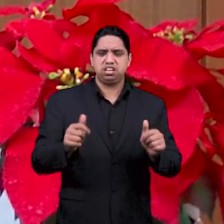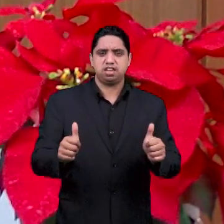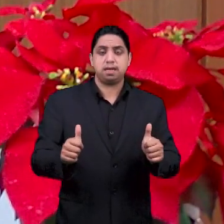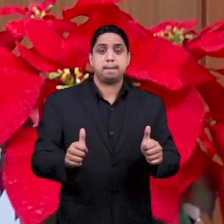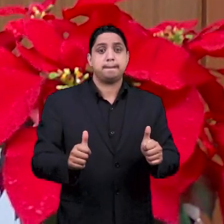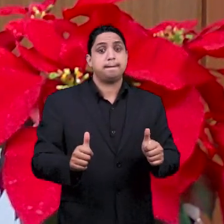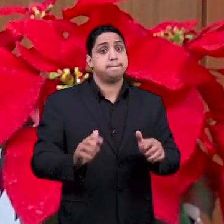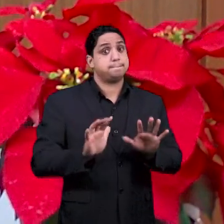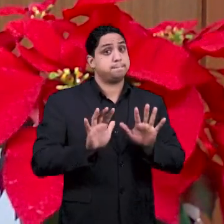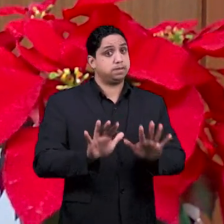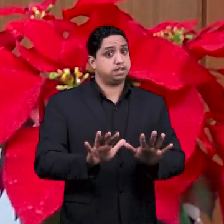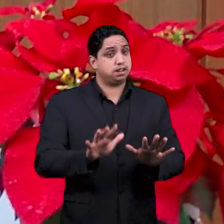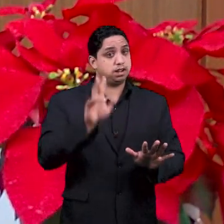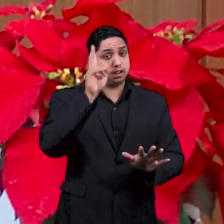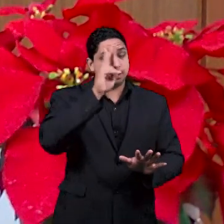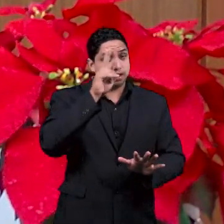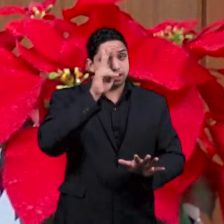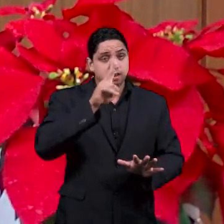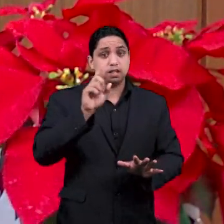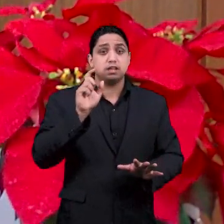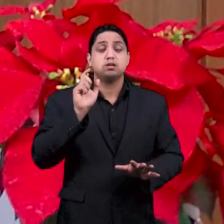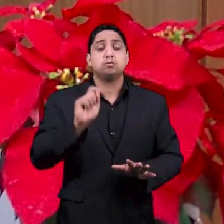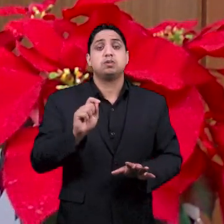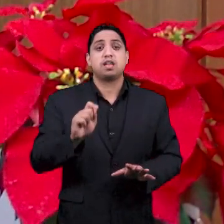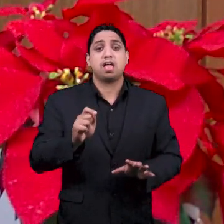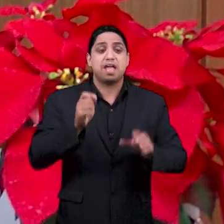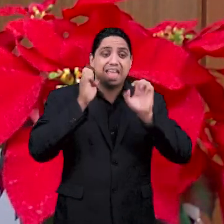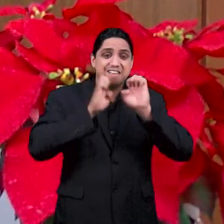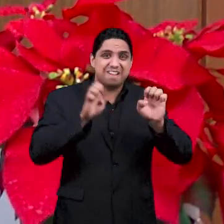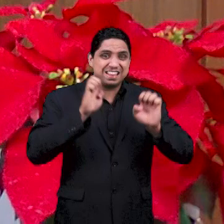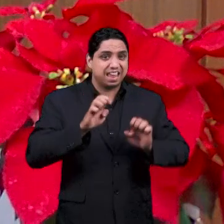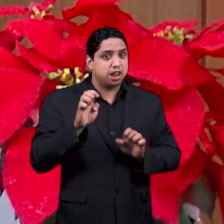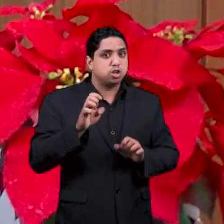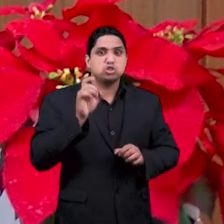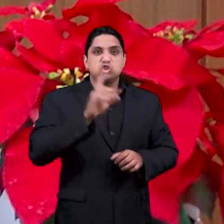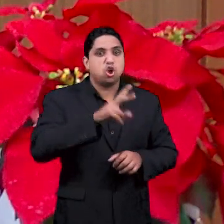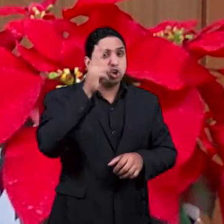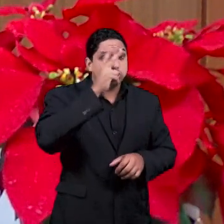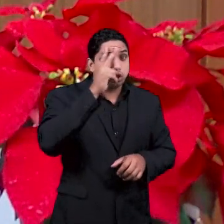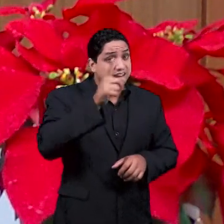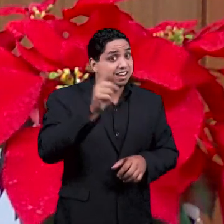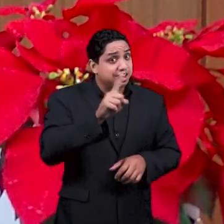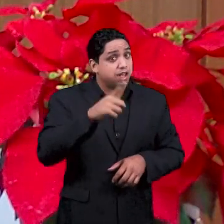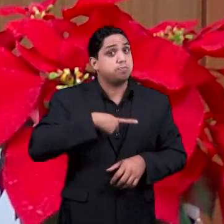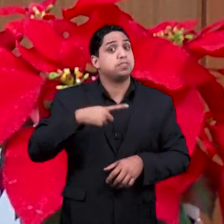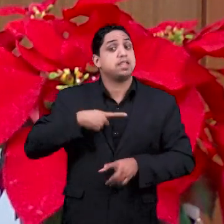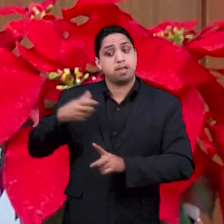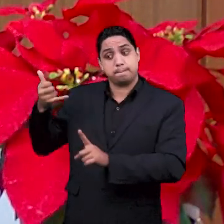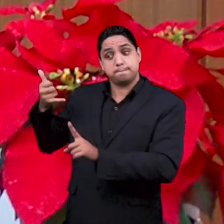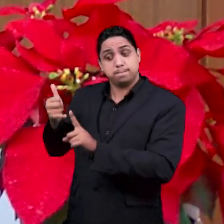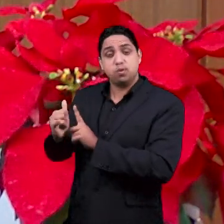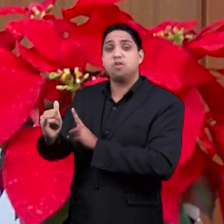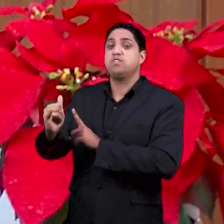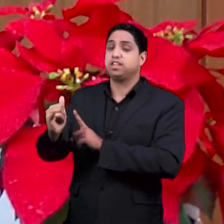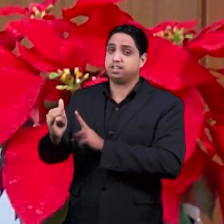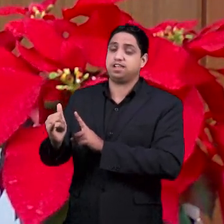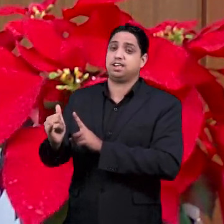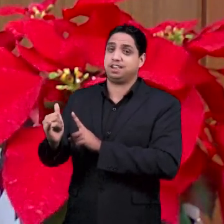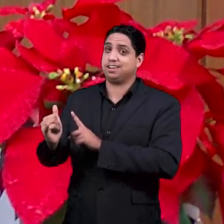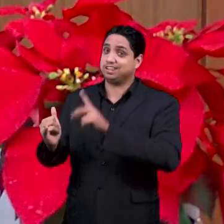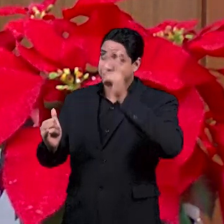правильно, но мы хотим напомнить вам, что Евангелие, оно не историческое. Евангелие,